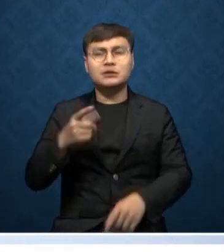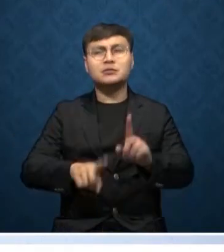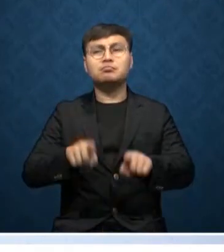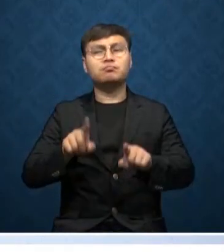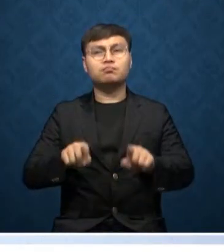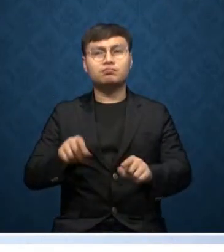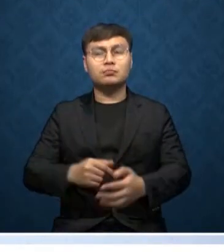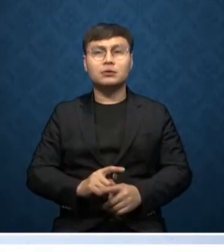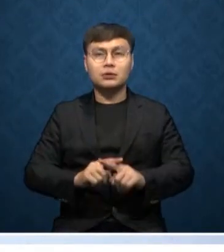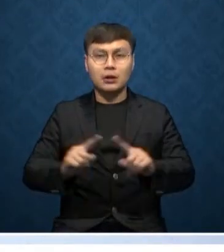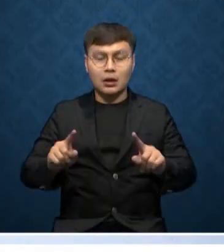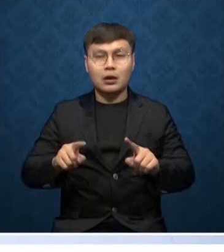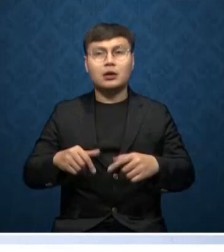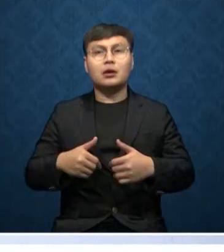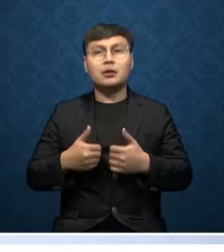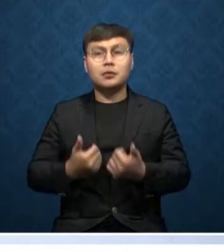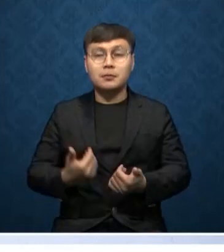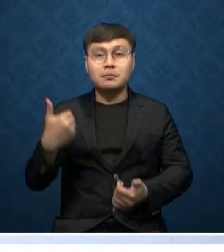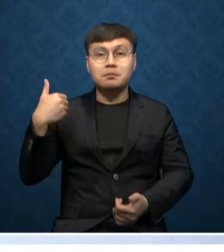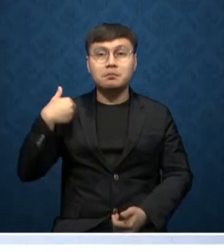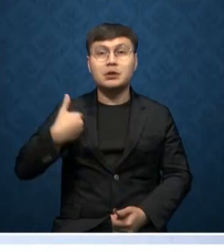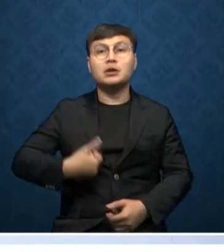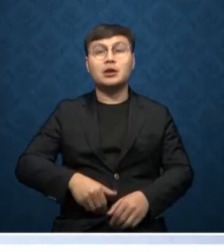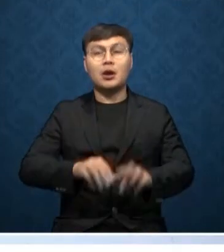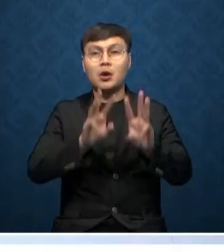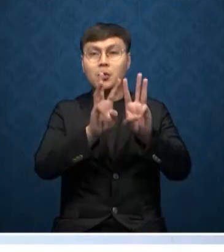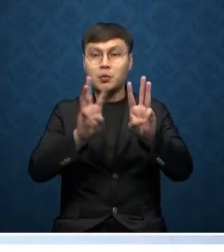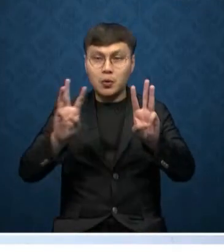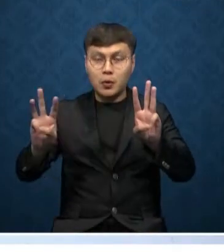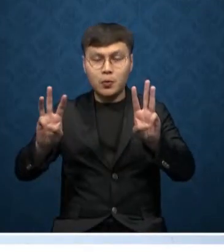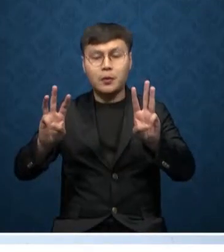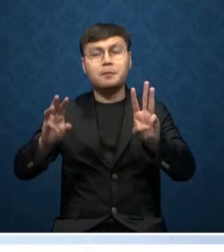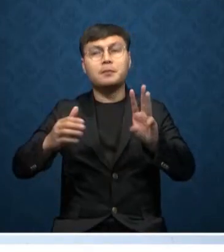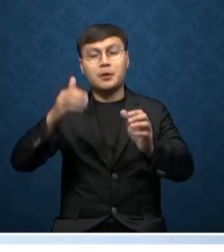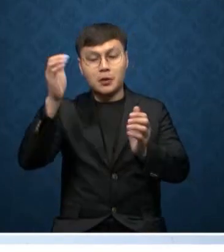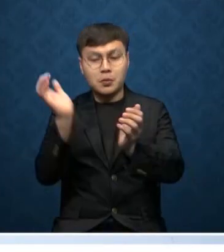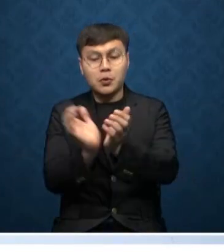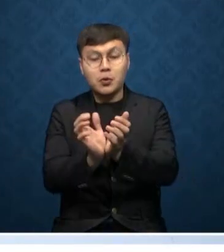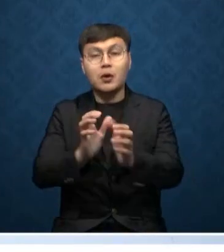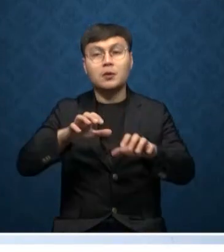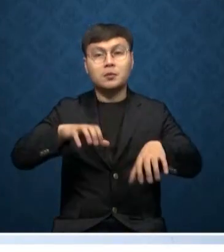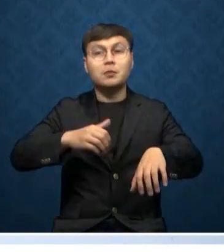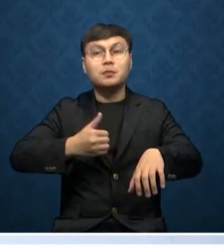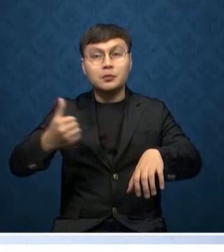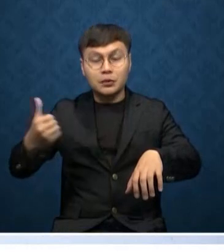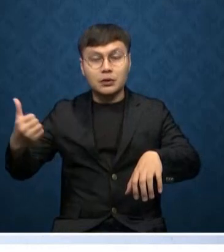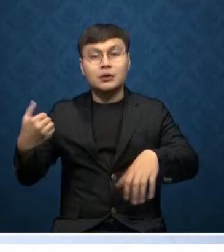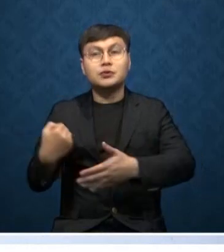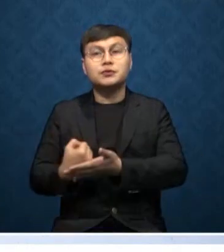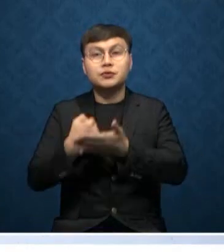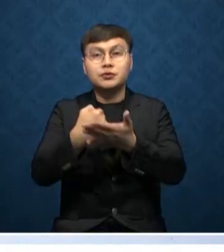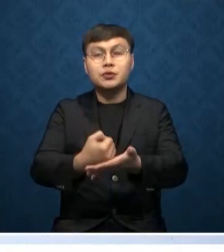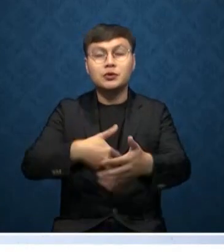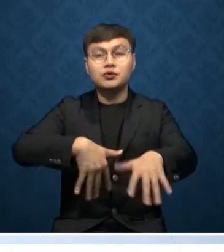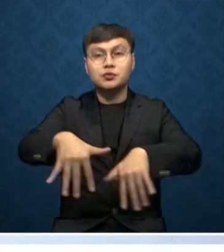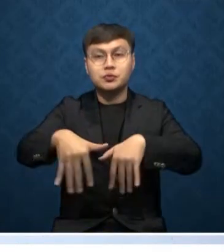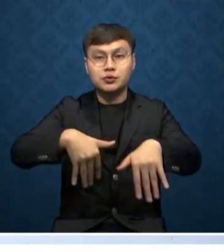มาเนี่ยก็ได้มีการใช้ระบบออนไลน์เข้าไปที่ตัวสถานีตำรวจอื่นๆนะครับเพื่อที่จะให้อำนวยความสะดวกพี่น้องประชา